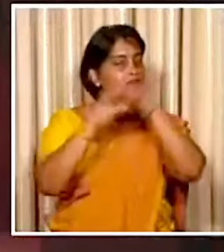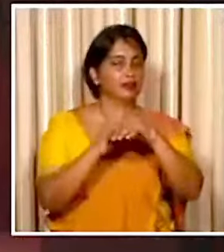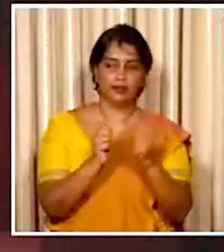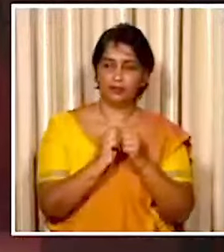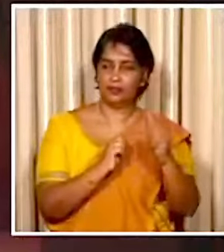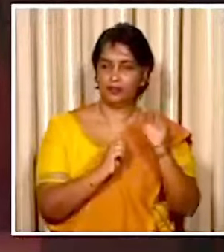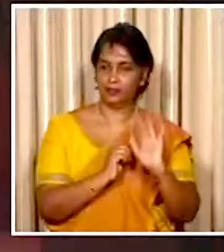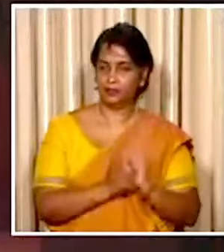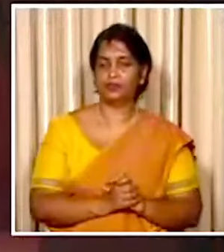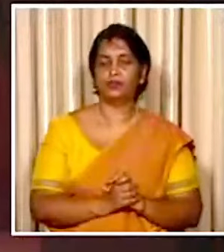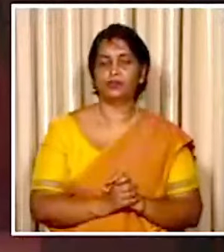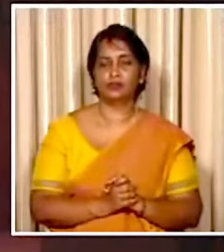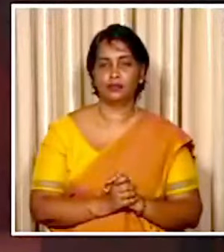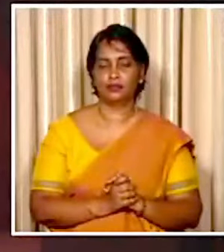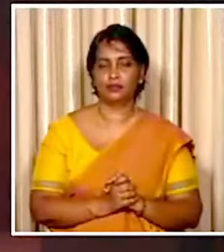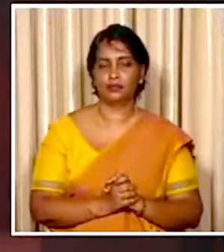කරා